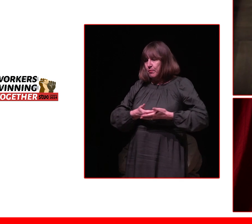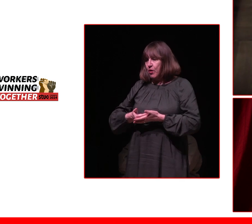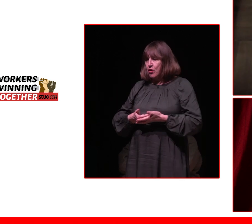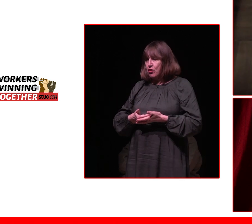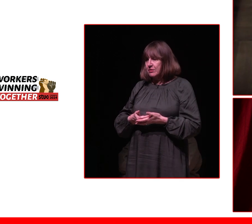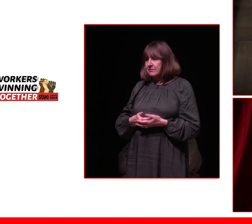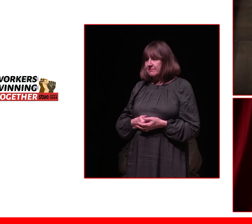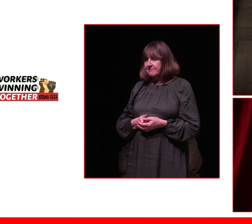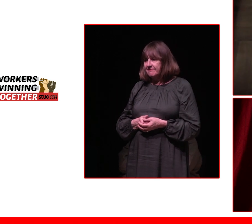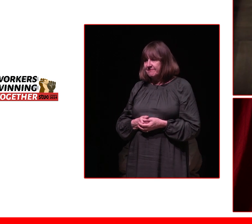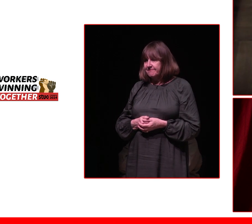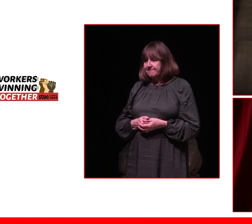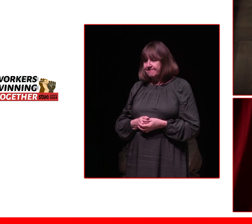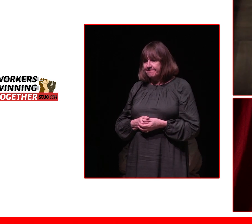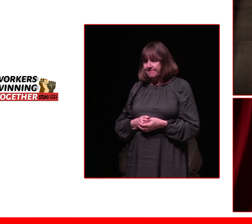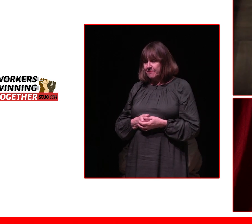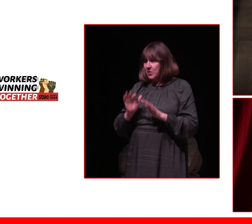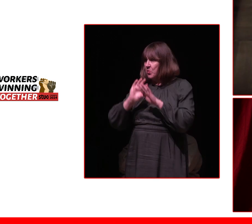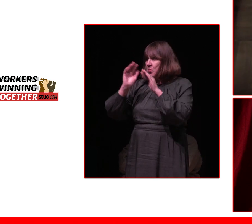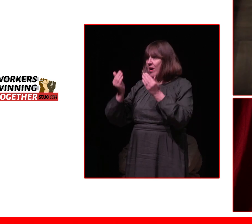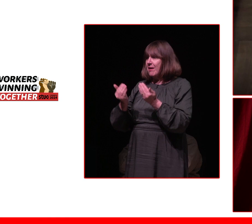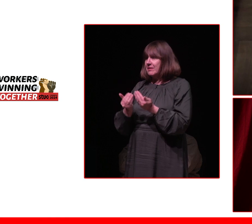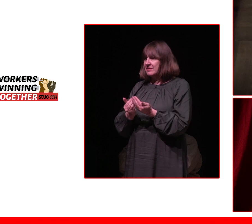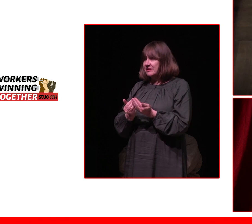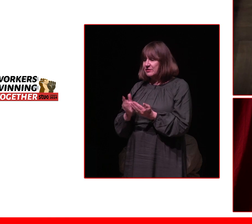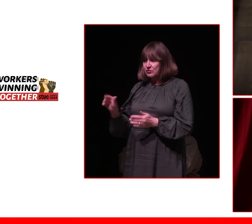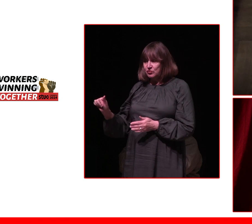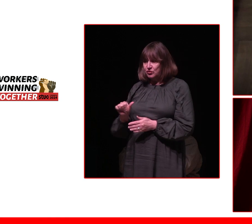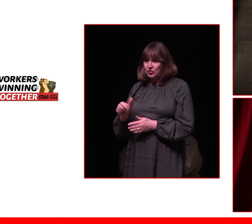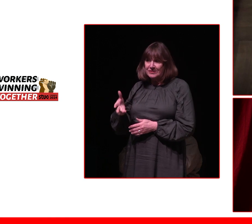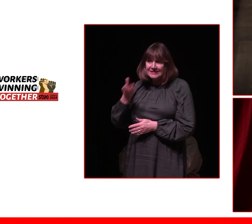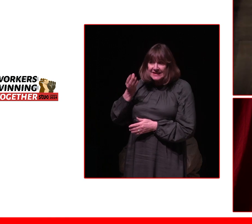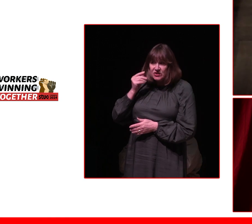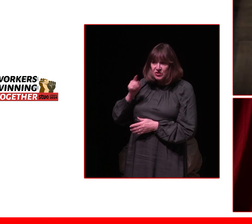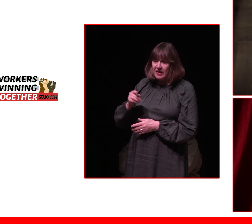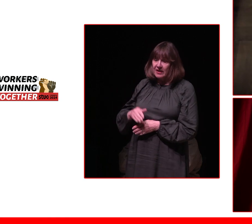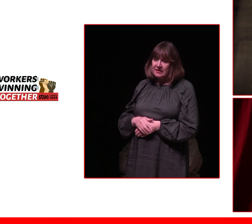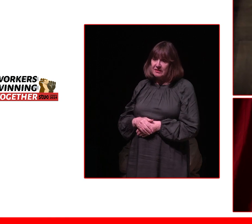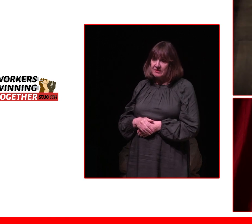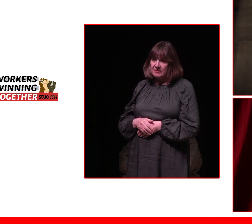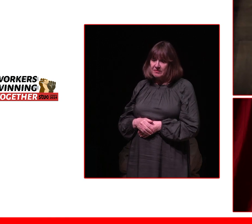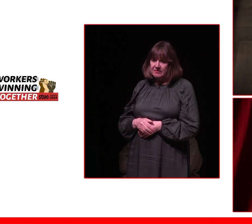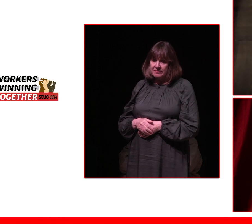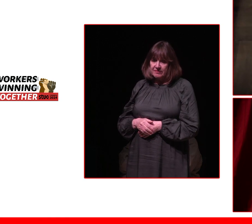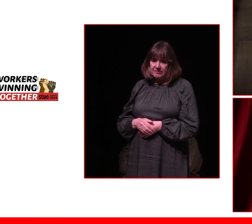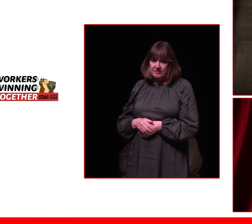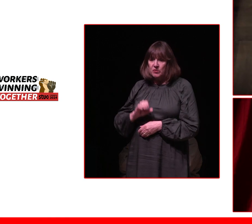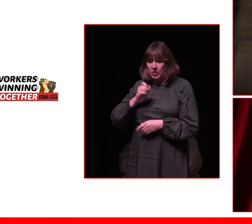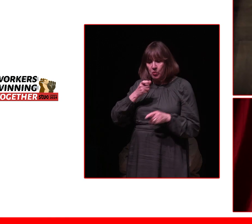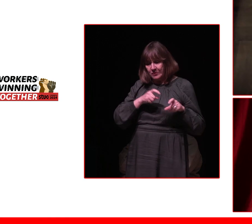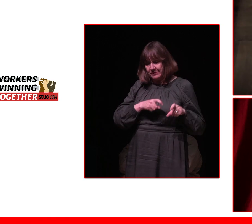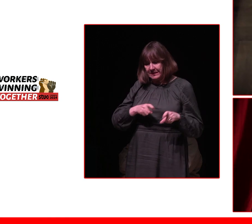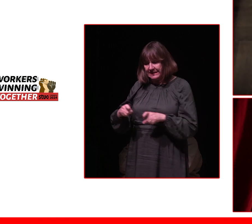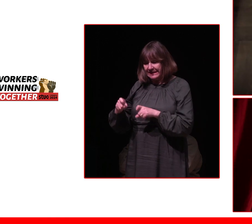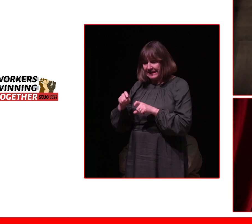this. The whole world should listen to this. We will stay here,